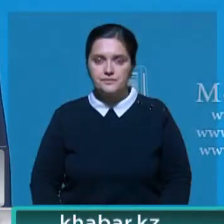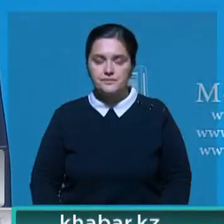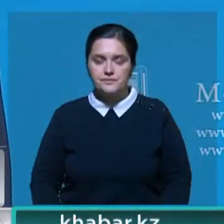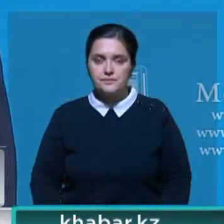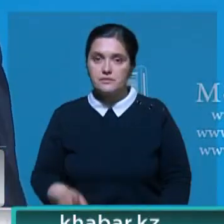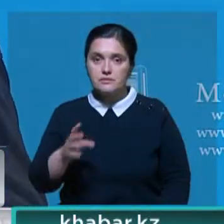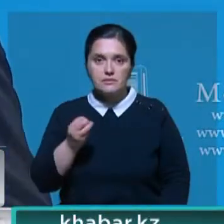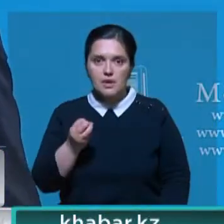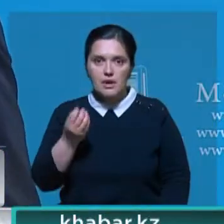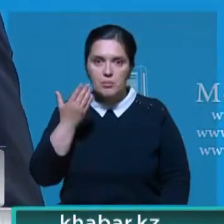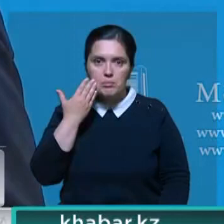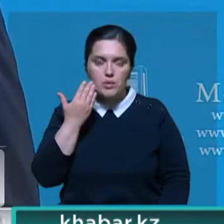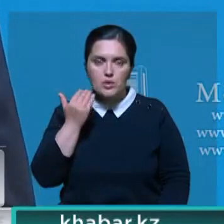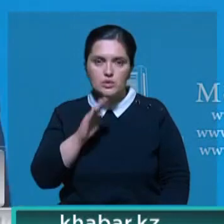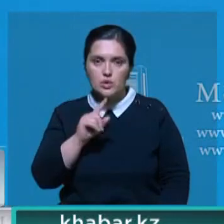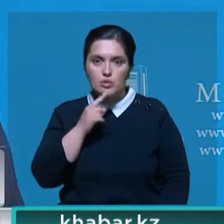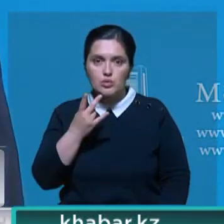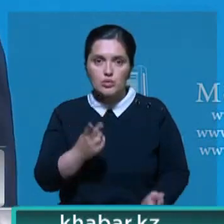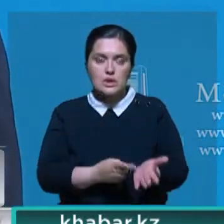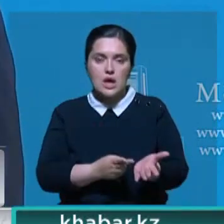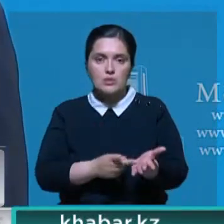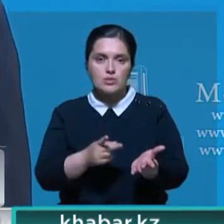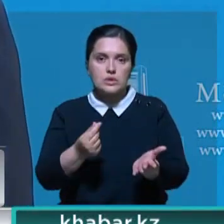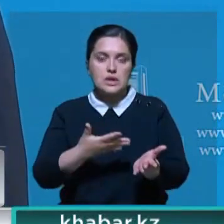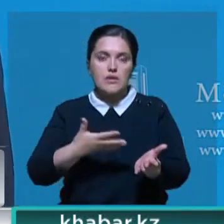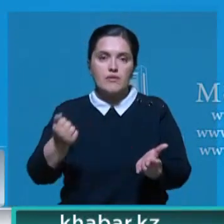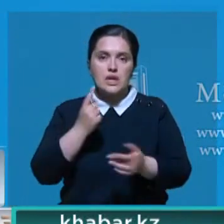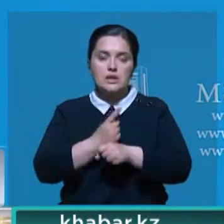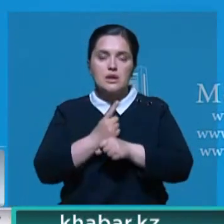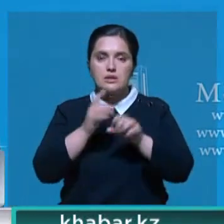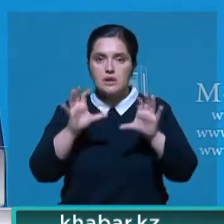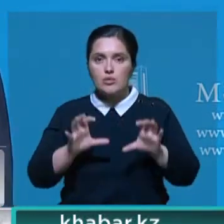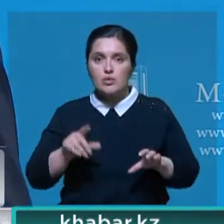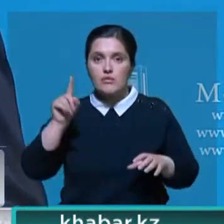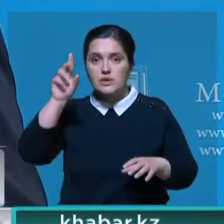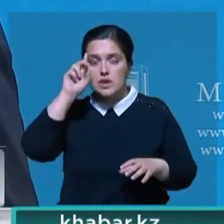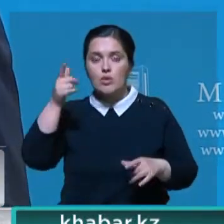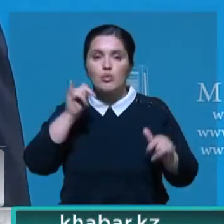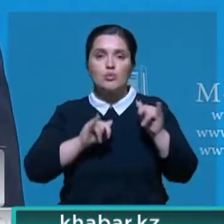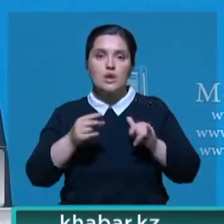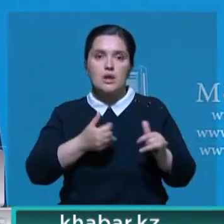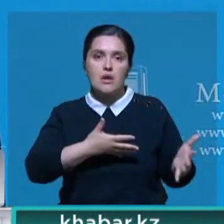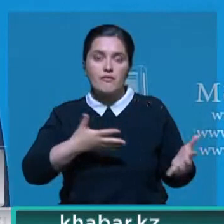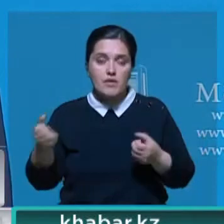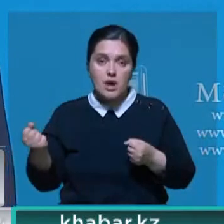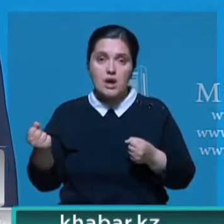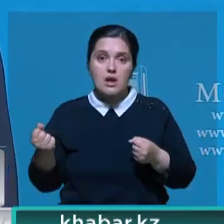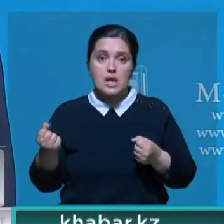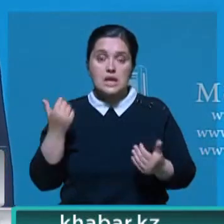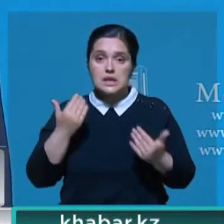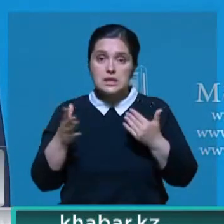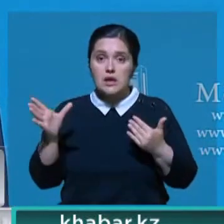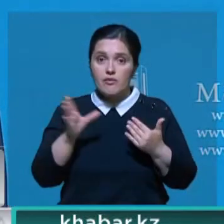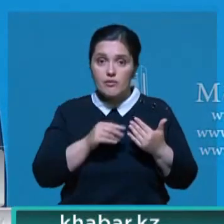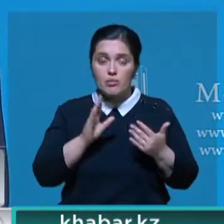Это непростая работа. Нужно доказать, что средства вывезены незаконно. Это нужно доказать и в той стране, куда были вывезены эти деньги. Поэтому, если все